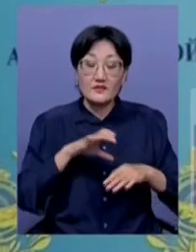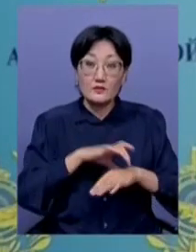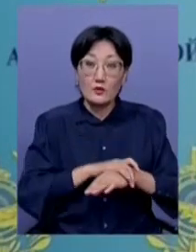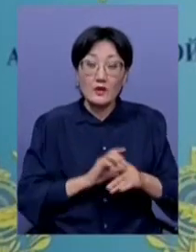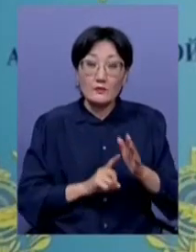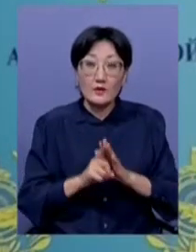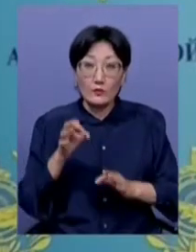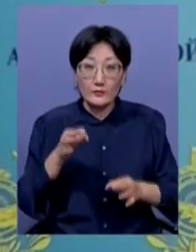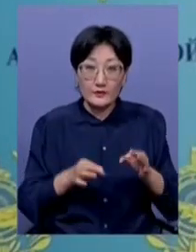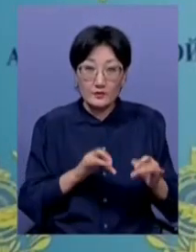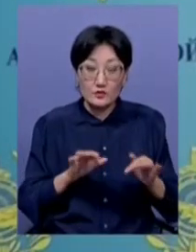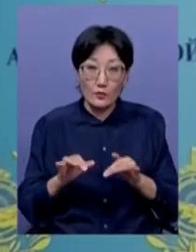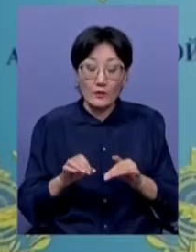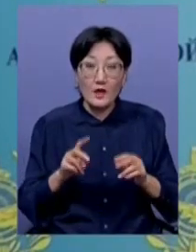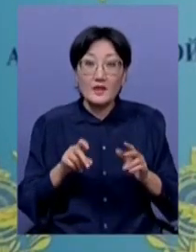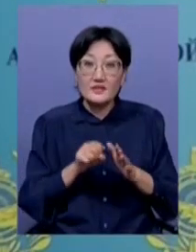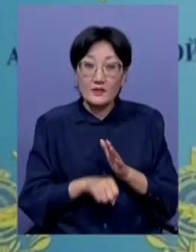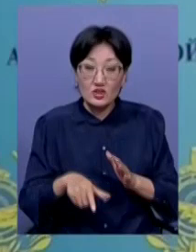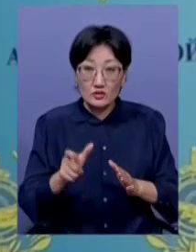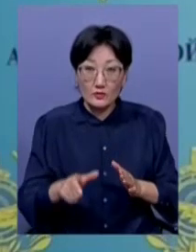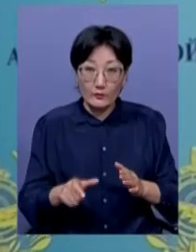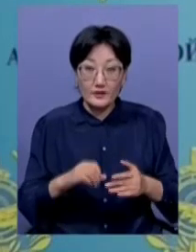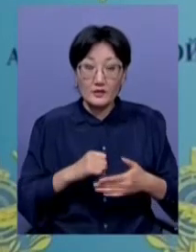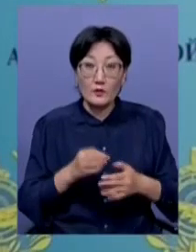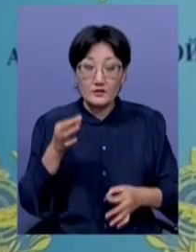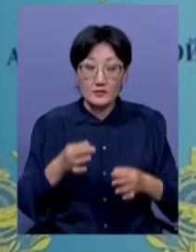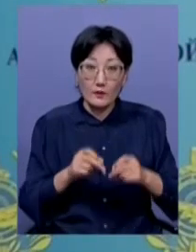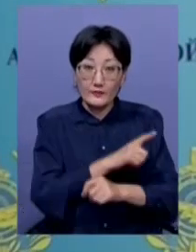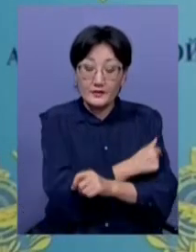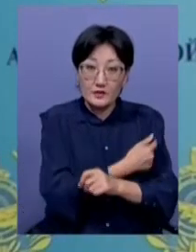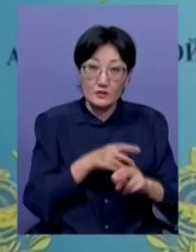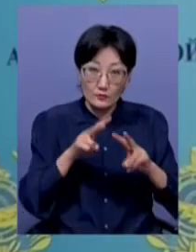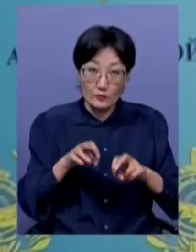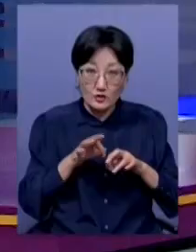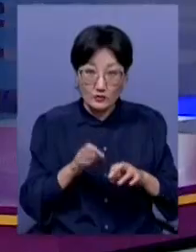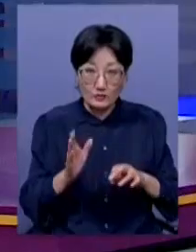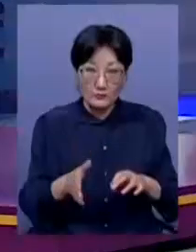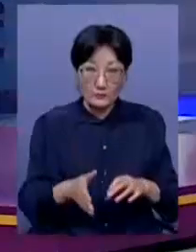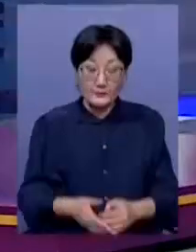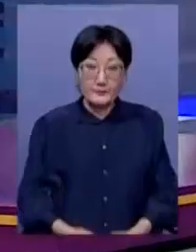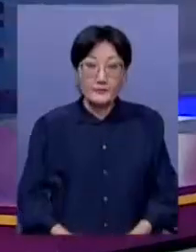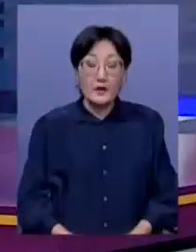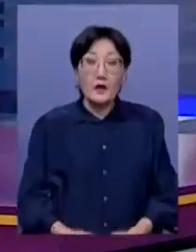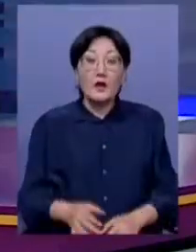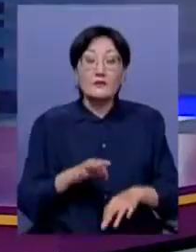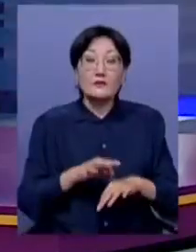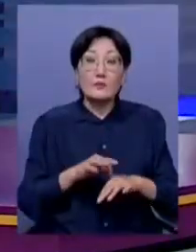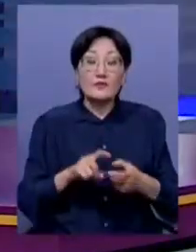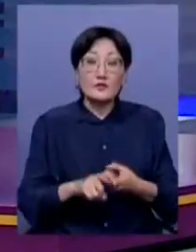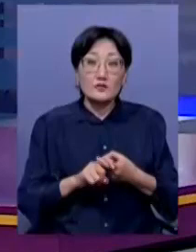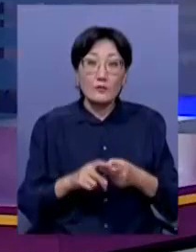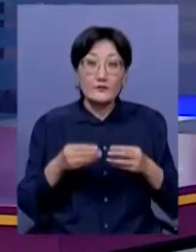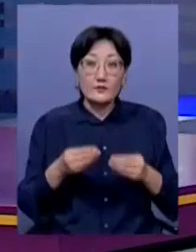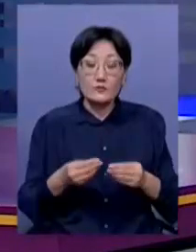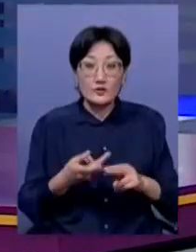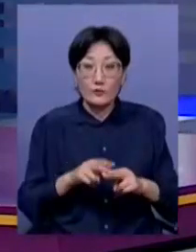заведено уголовное дело по статье «Смерть человека». Назначена судебно-медицинская экспертиза. Пандемия коронавируса,